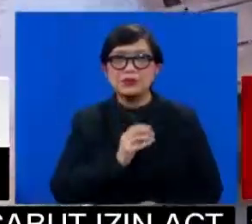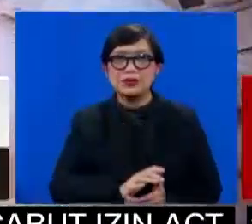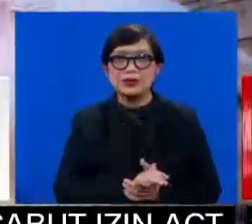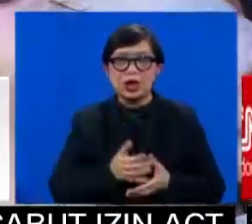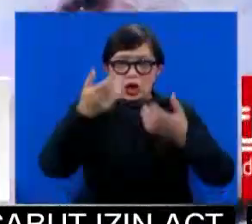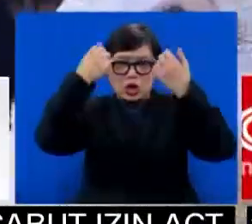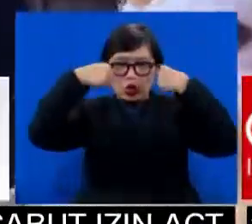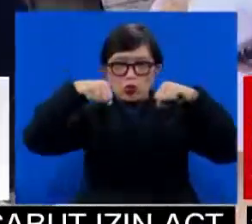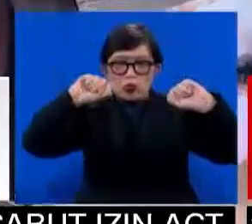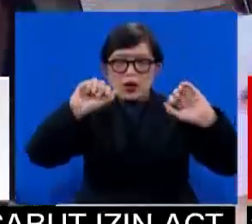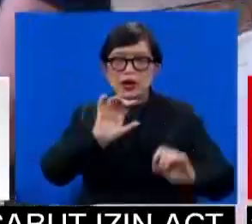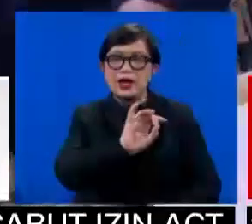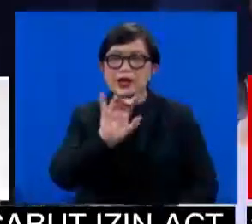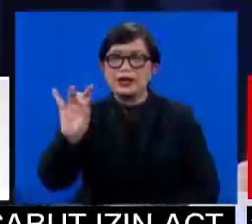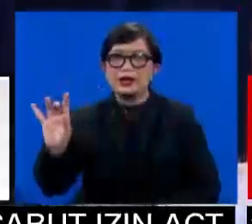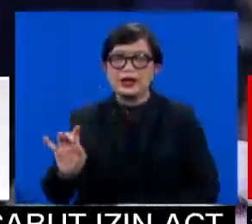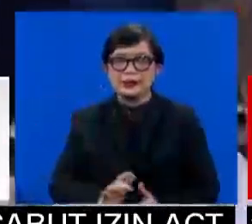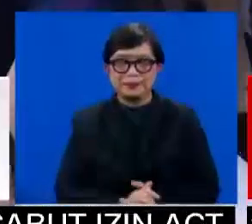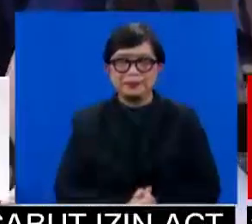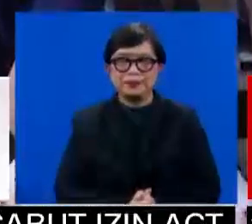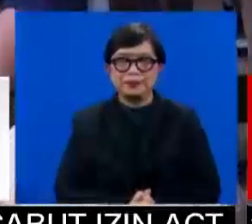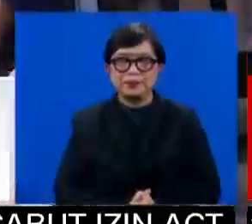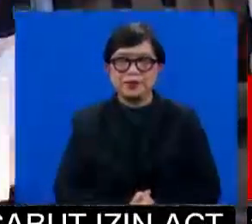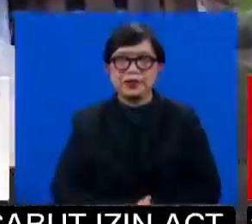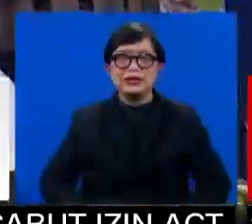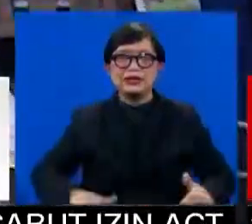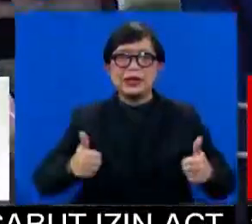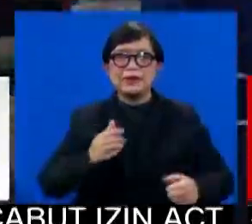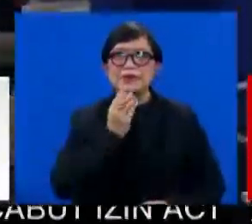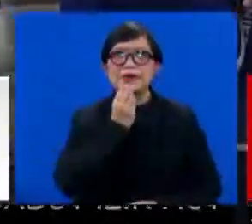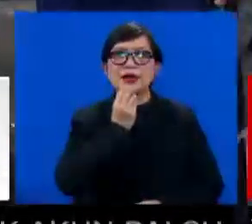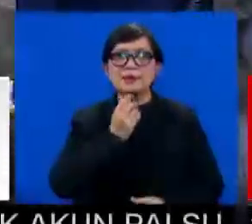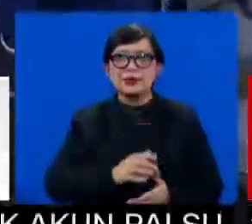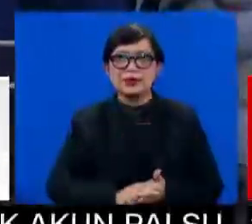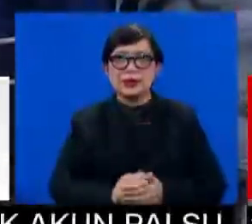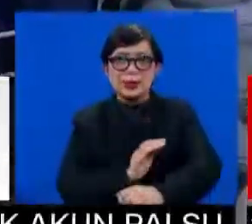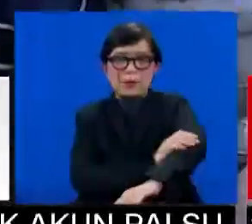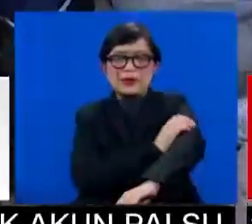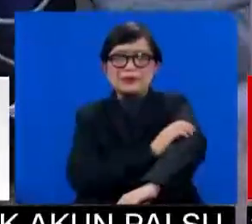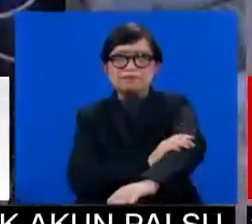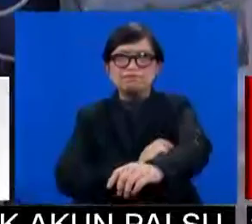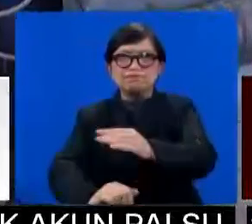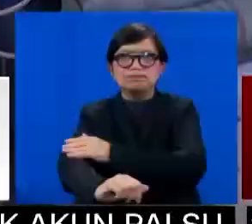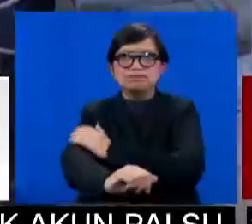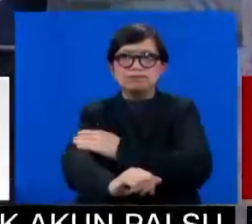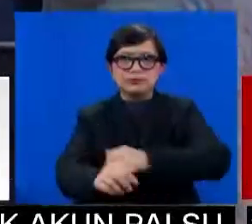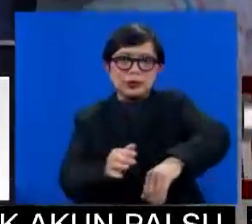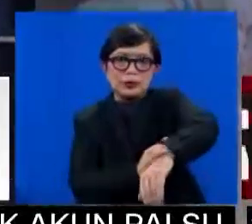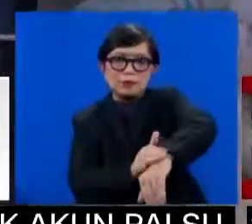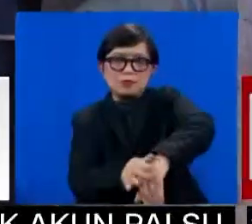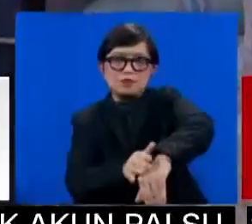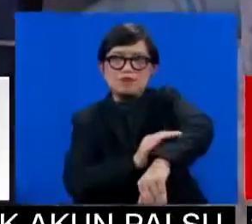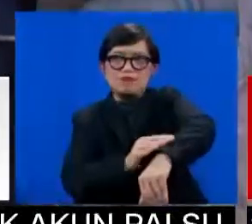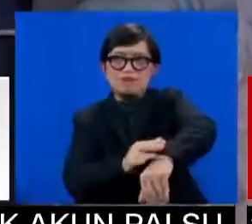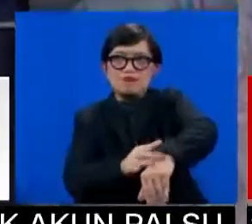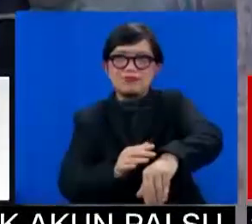sebelum kita bersantap ria, bertongseng ria, kita mandiin dulu satu-satu yang ada di sini. Ini udah ada